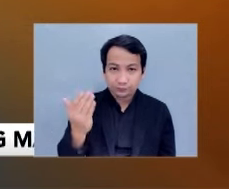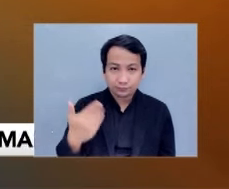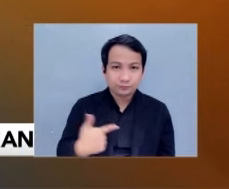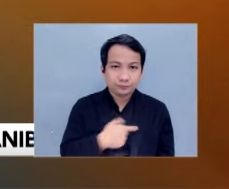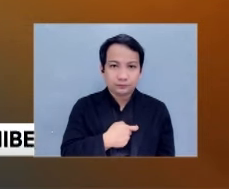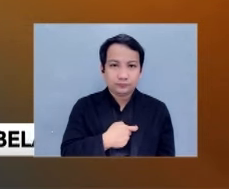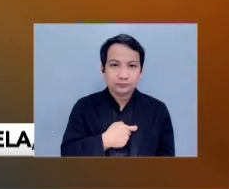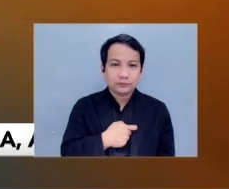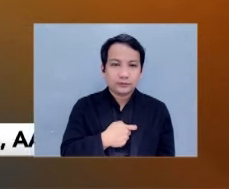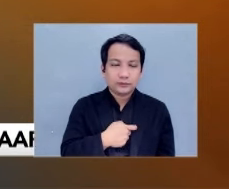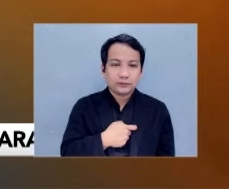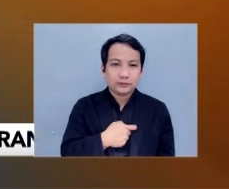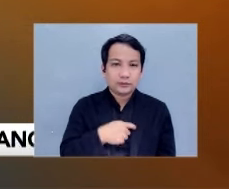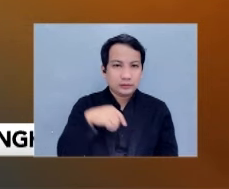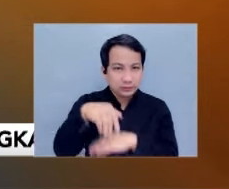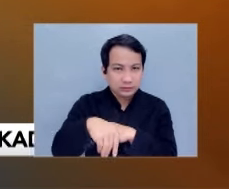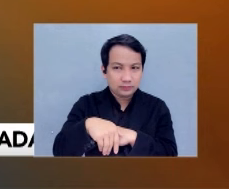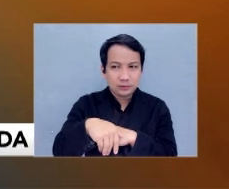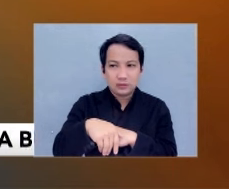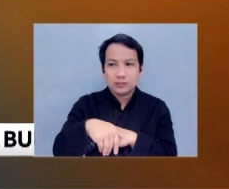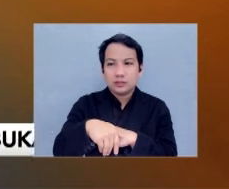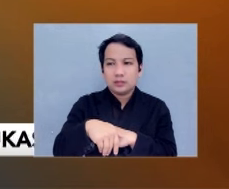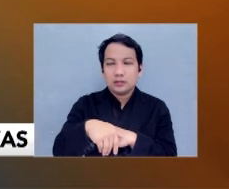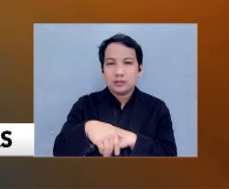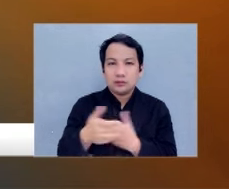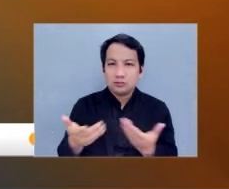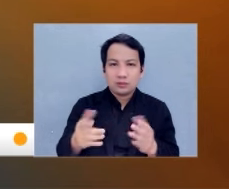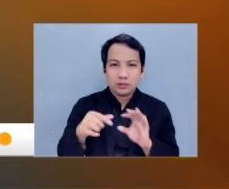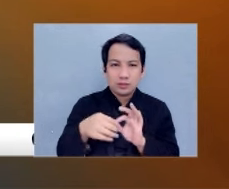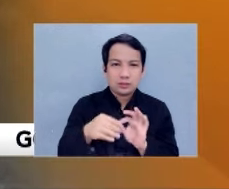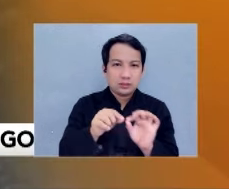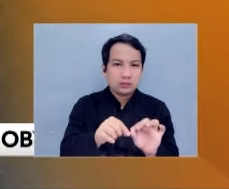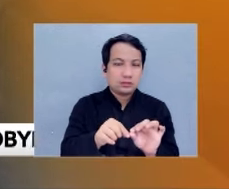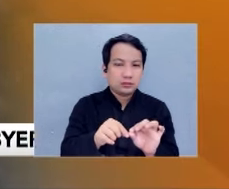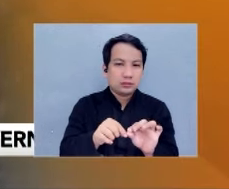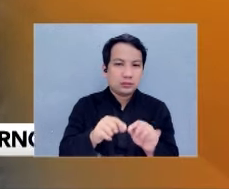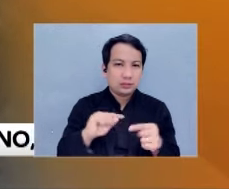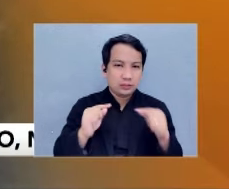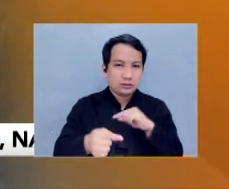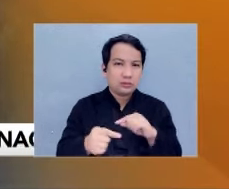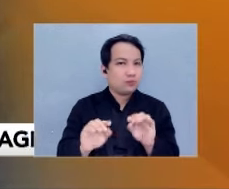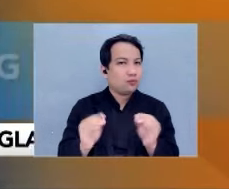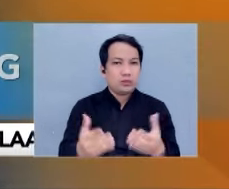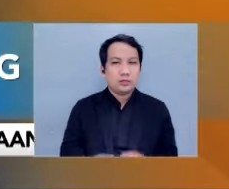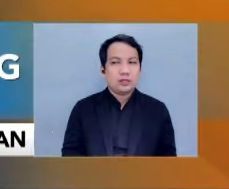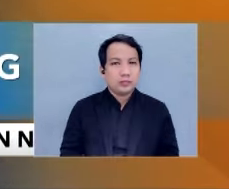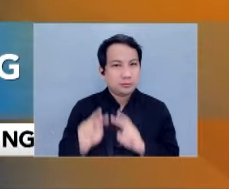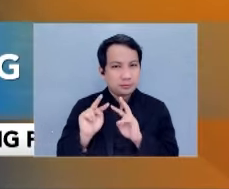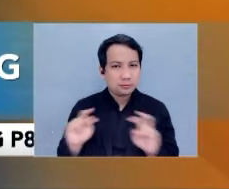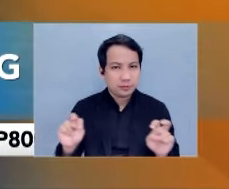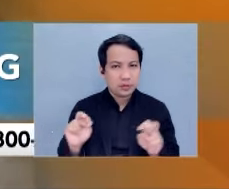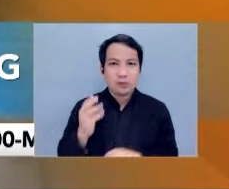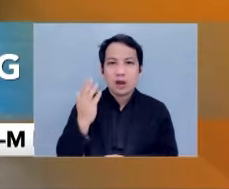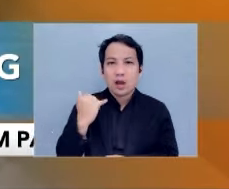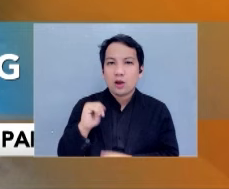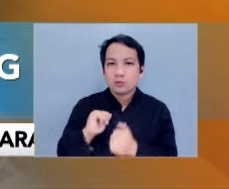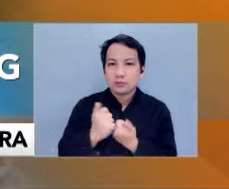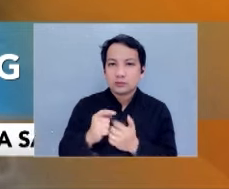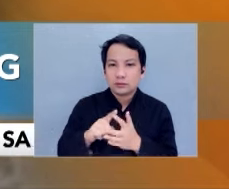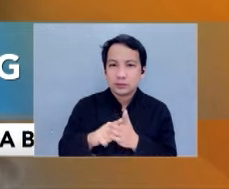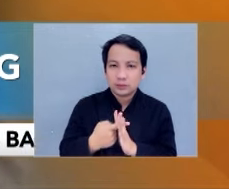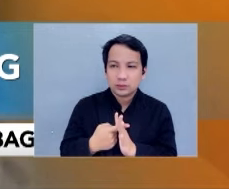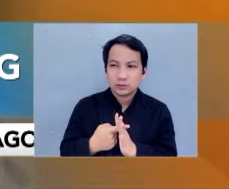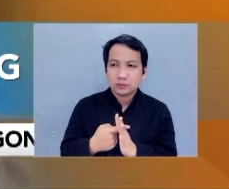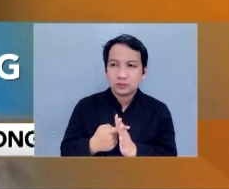Gabi nangyari, kaya nga po walang naitalang injured. Iniimbestigahan pa kung paano nagsimula ang apoy at kung